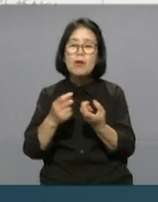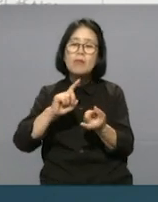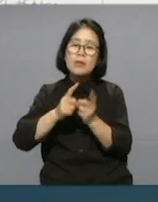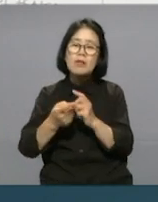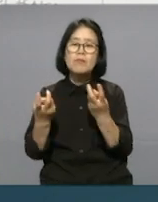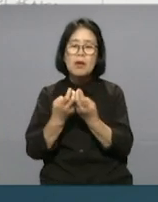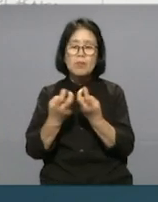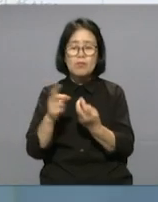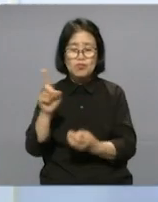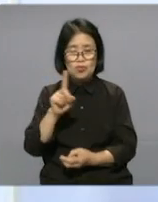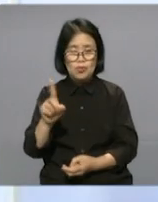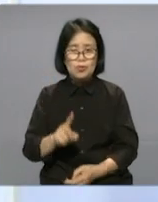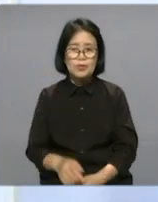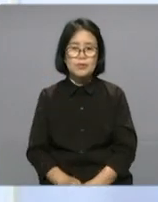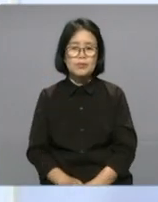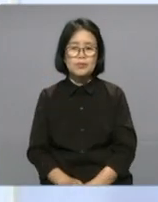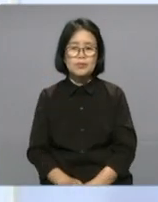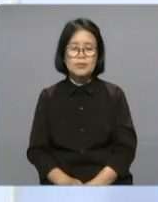있습니까?